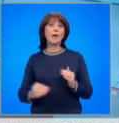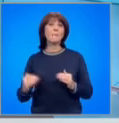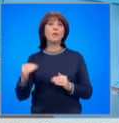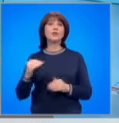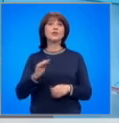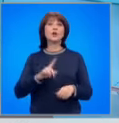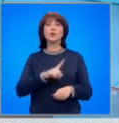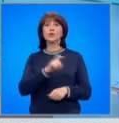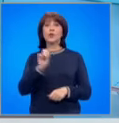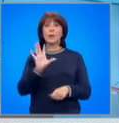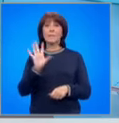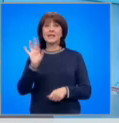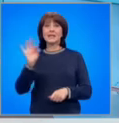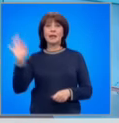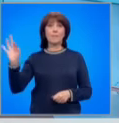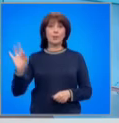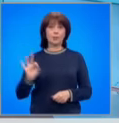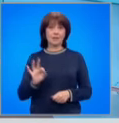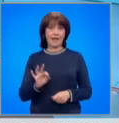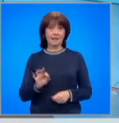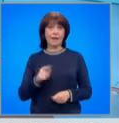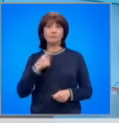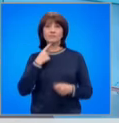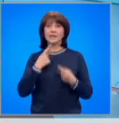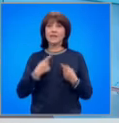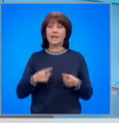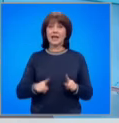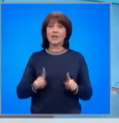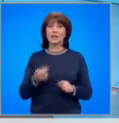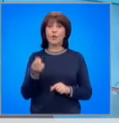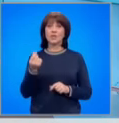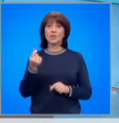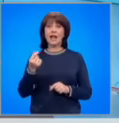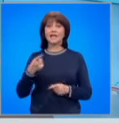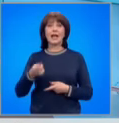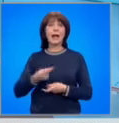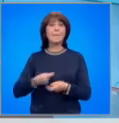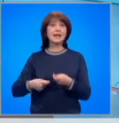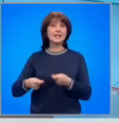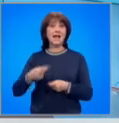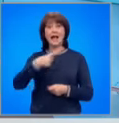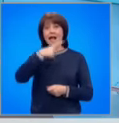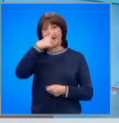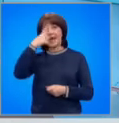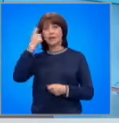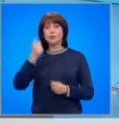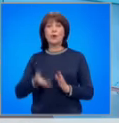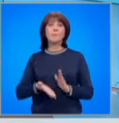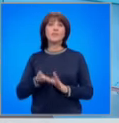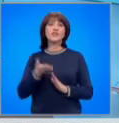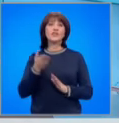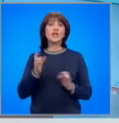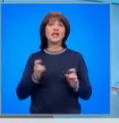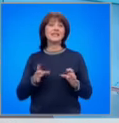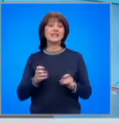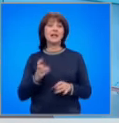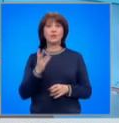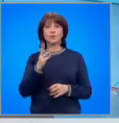около 150%. За разлика от цената на регулирания пазар, която през лятото бе повишена средно с